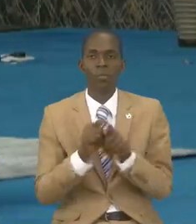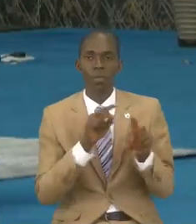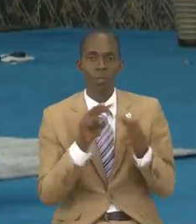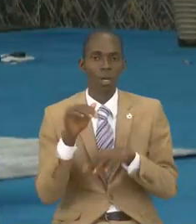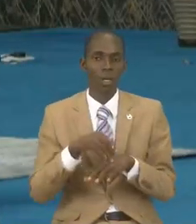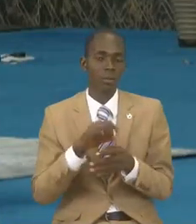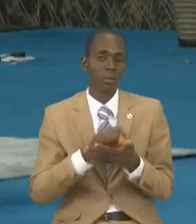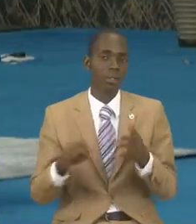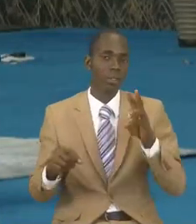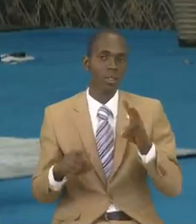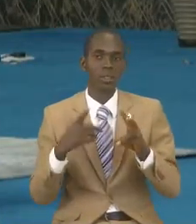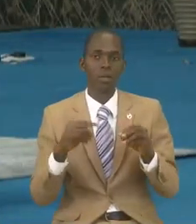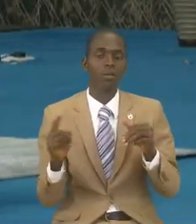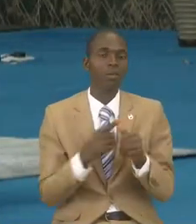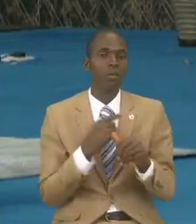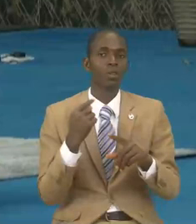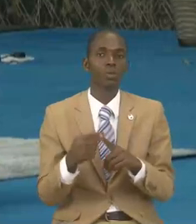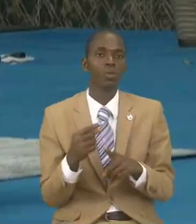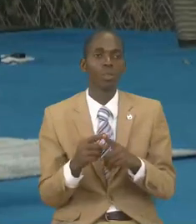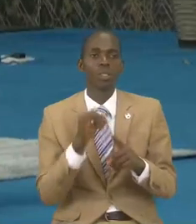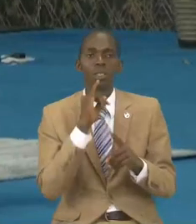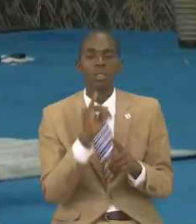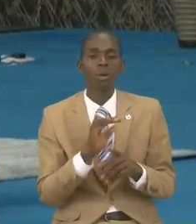Quand vous voyez ce verset, le premier mot là,